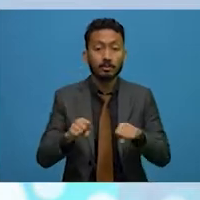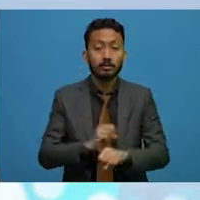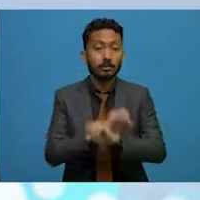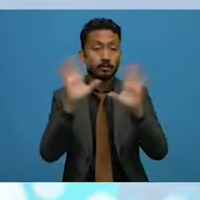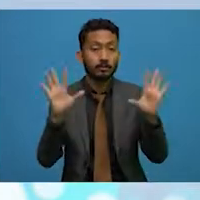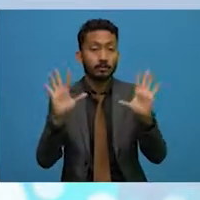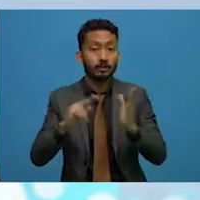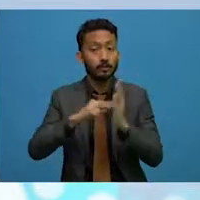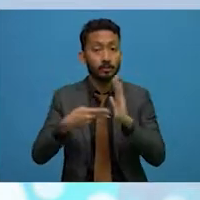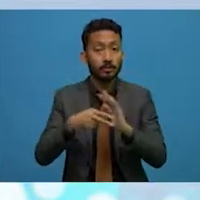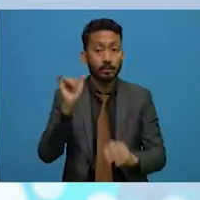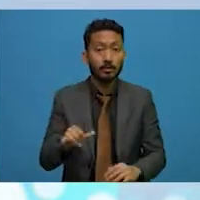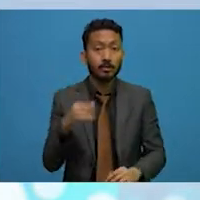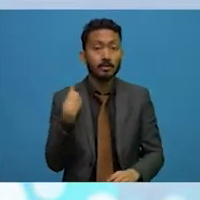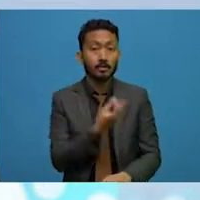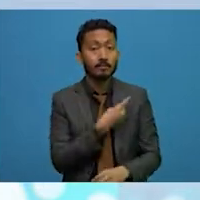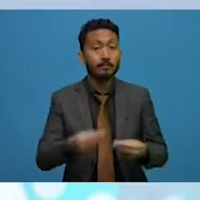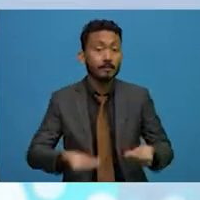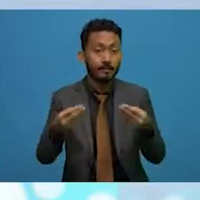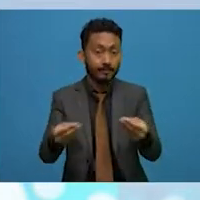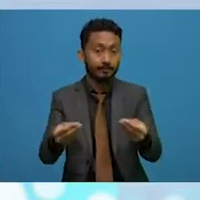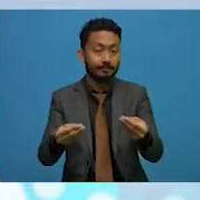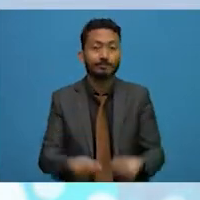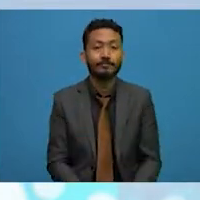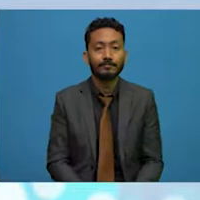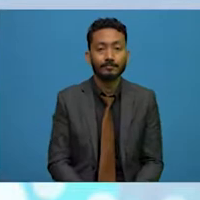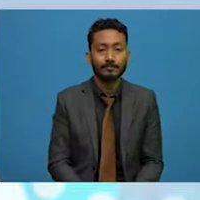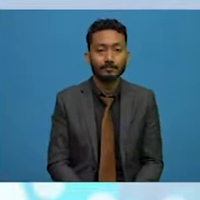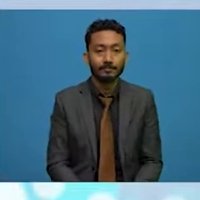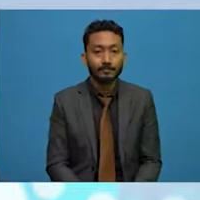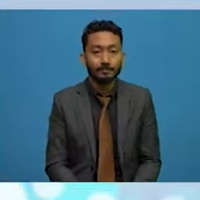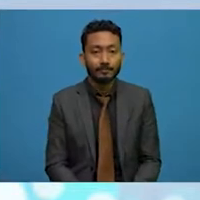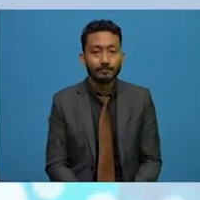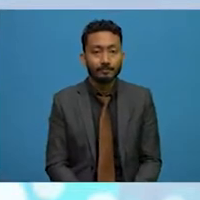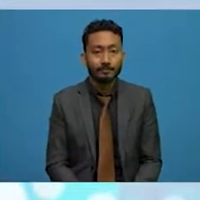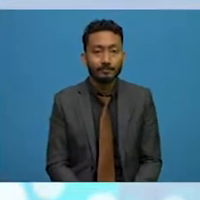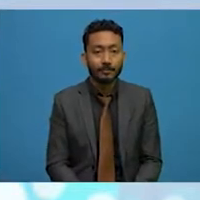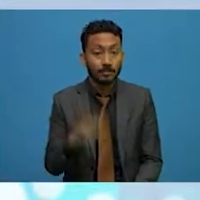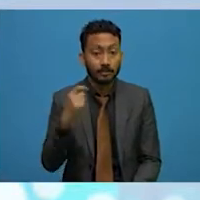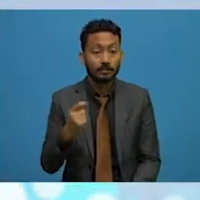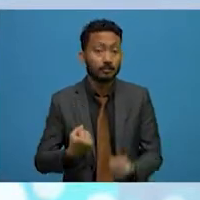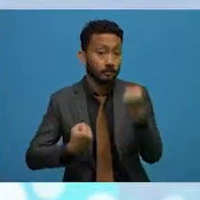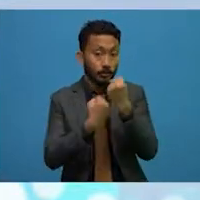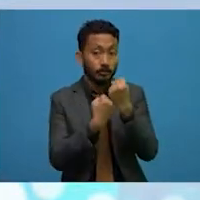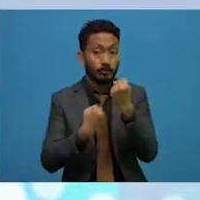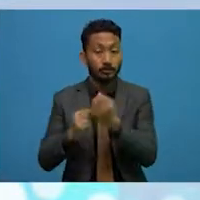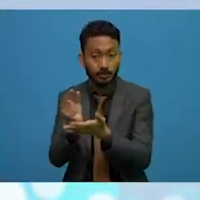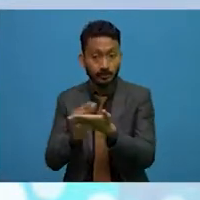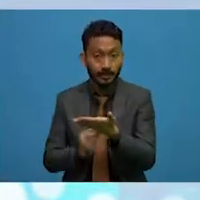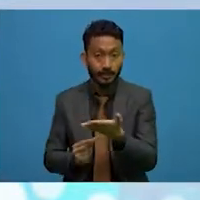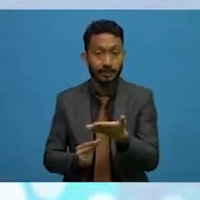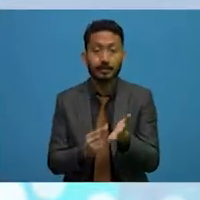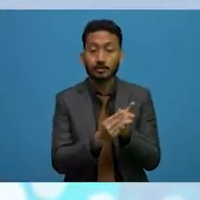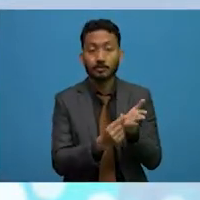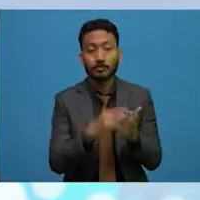hendak disampaikan oleh pihak yang menyediakan persembahan multimedia. Teks yang menyokong grafik yang